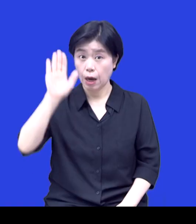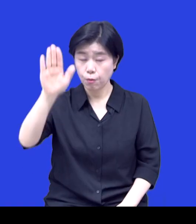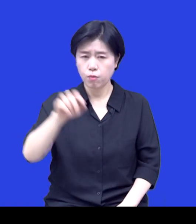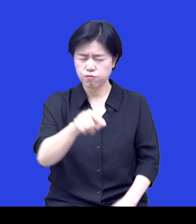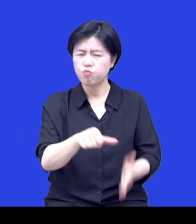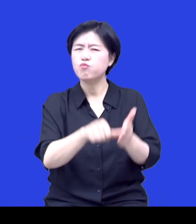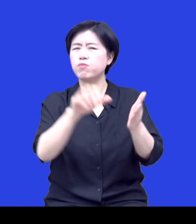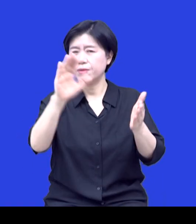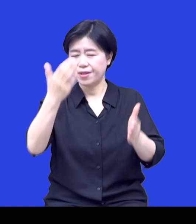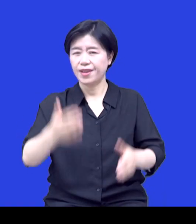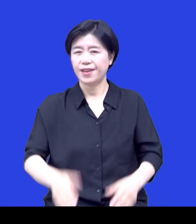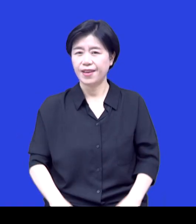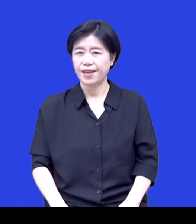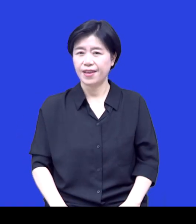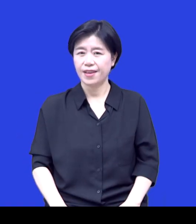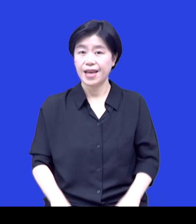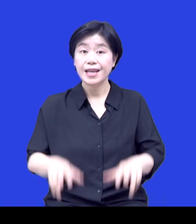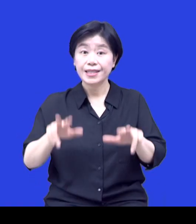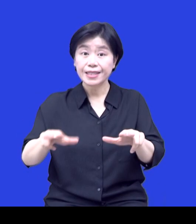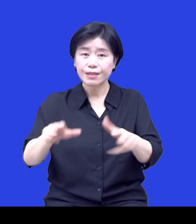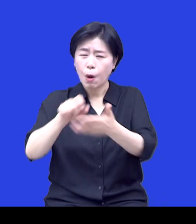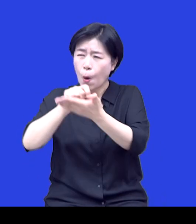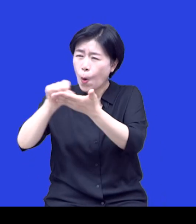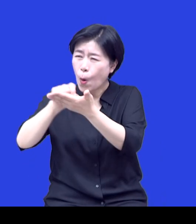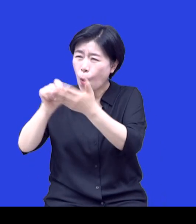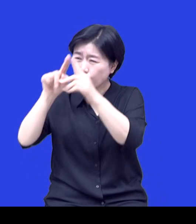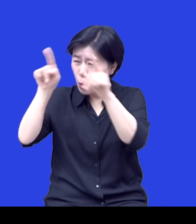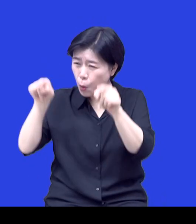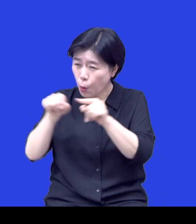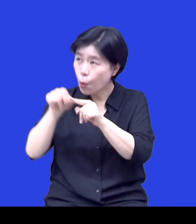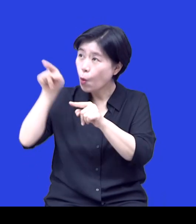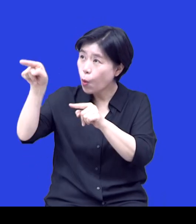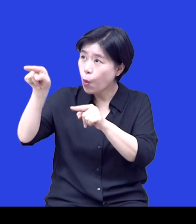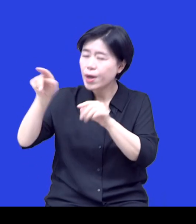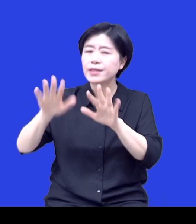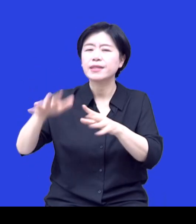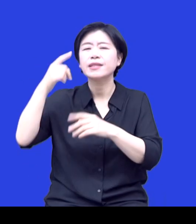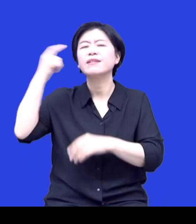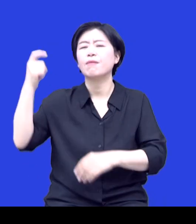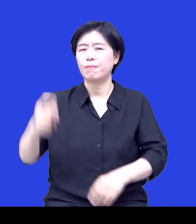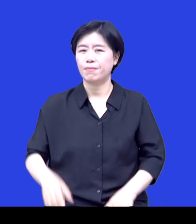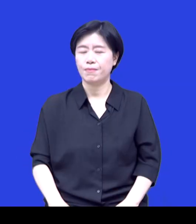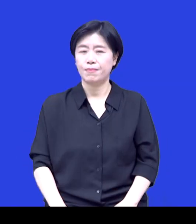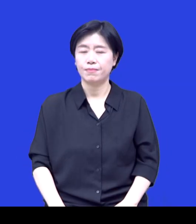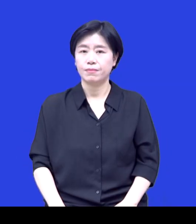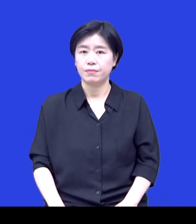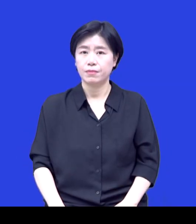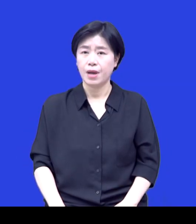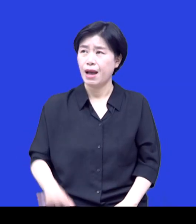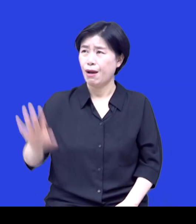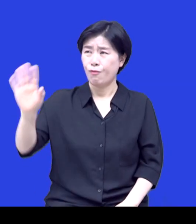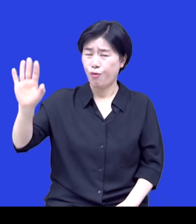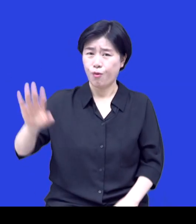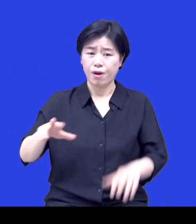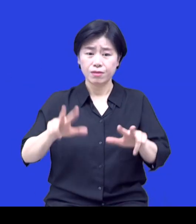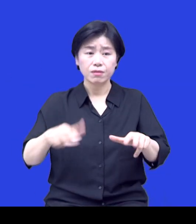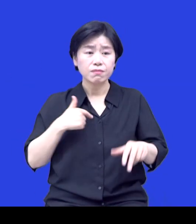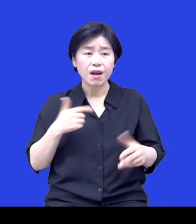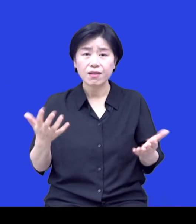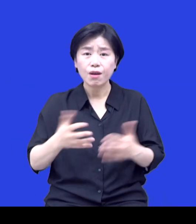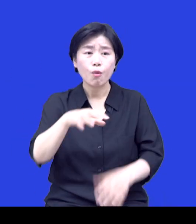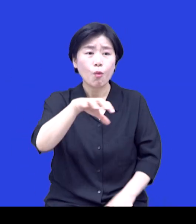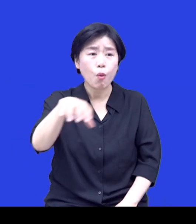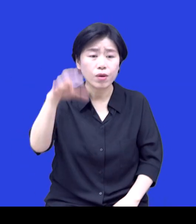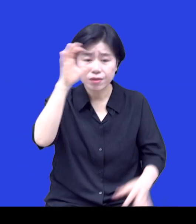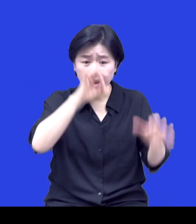게 굉장히 기념비적인 가치가 될 거다고. 아니 그래서 내가 나 지금 목회 풀타임 사역지도 못 구해서